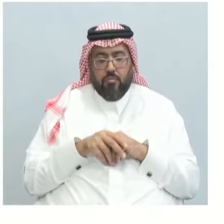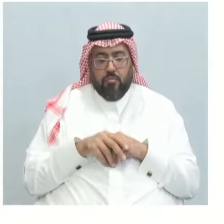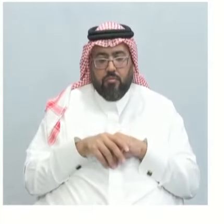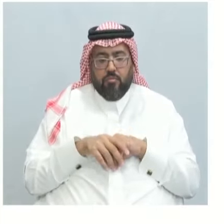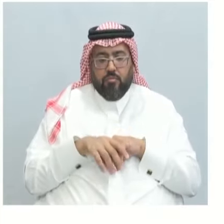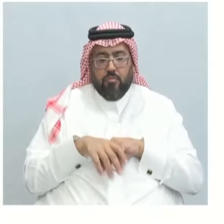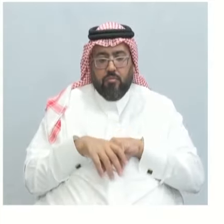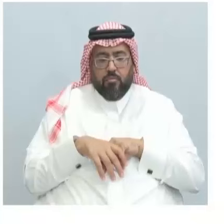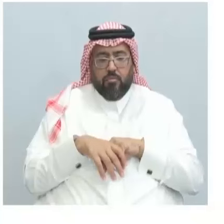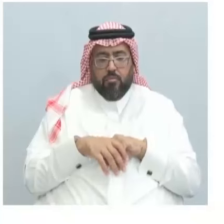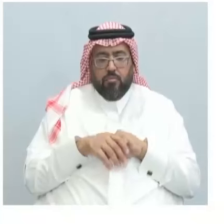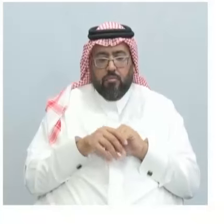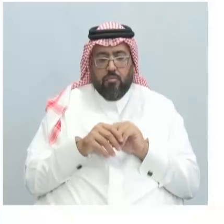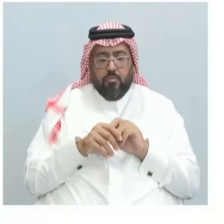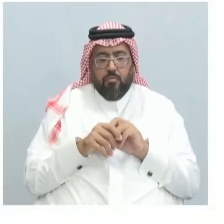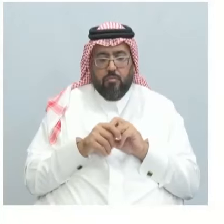المطلوبه